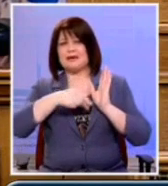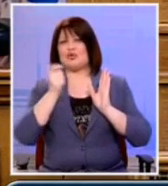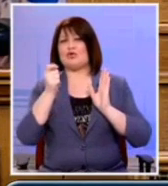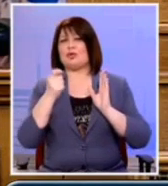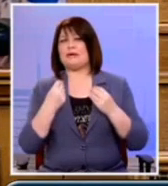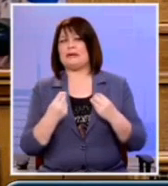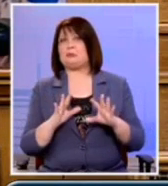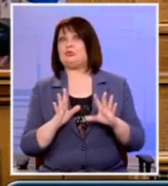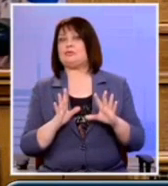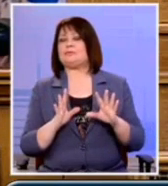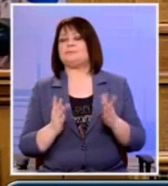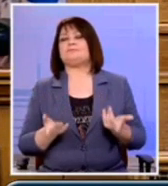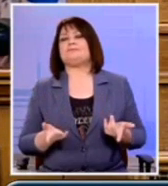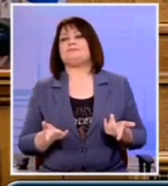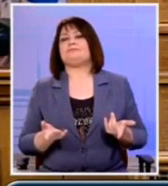πολιτικών.